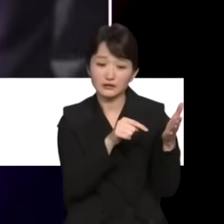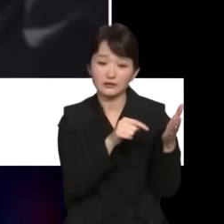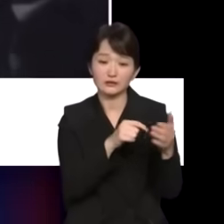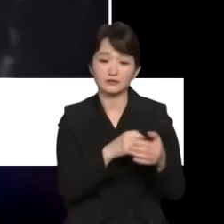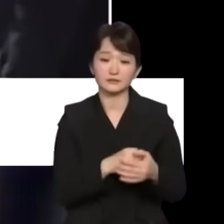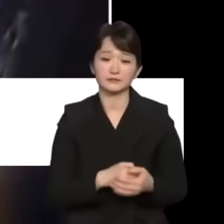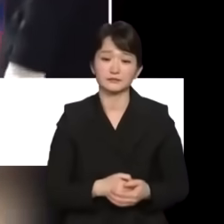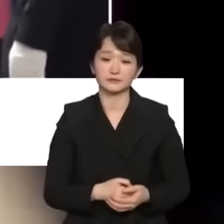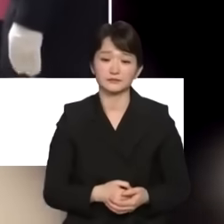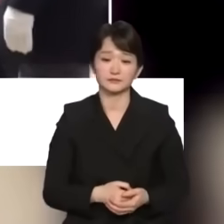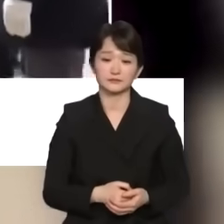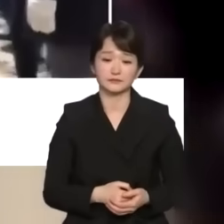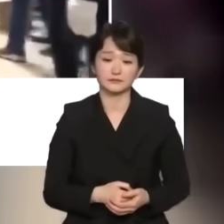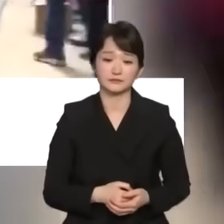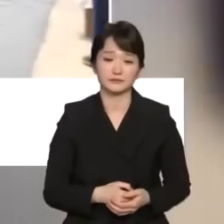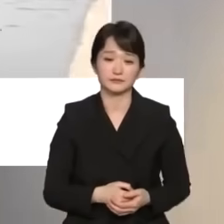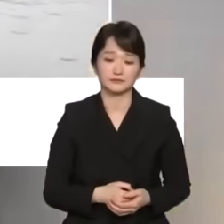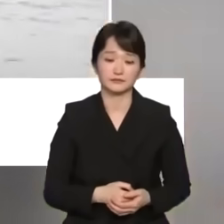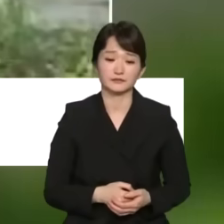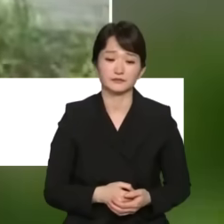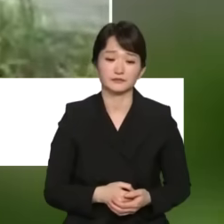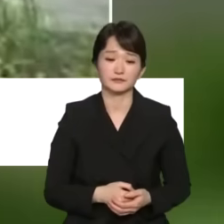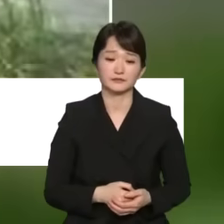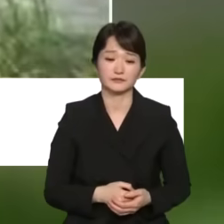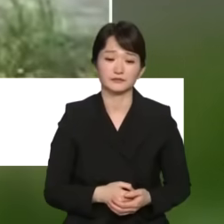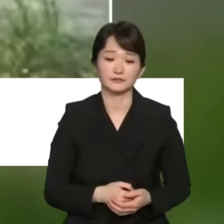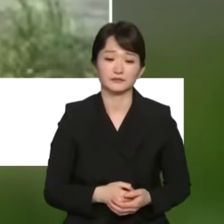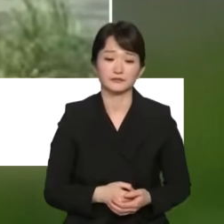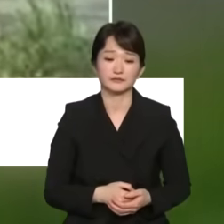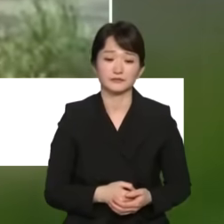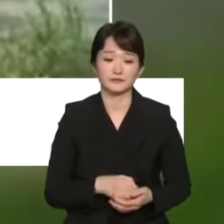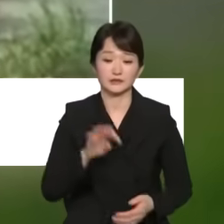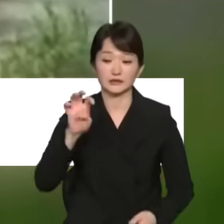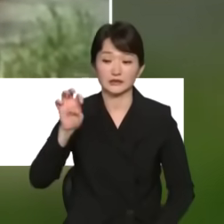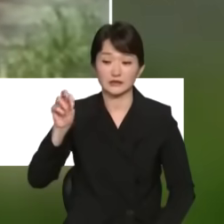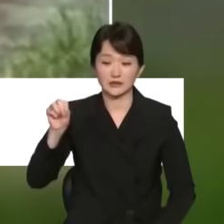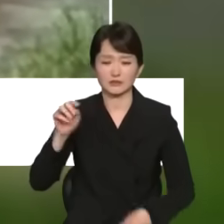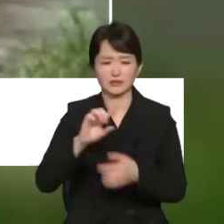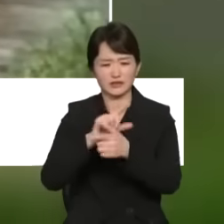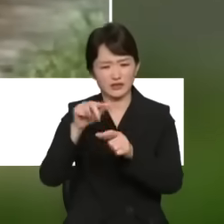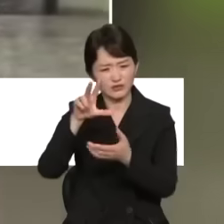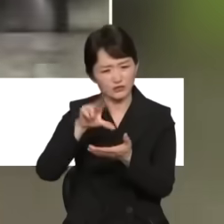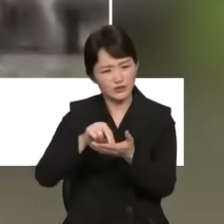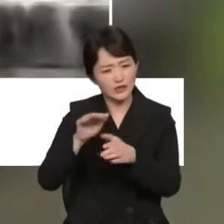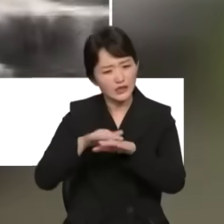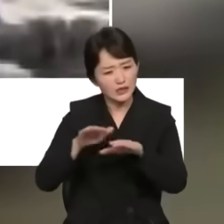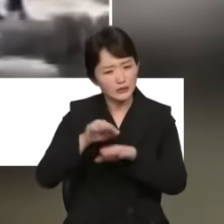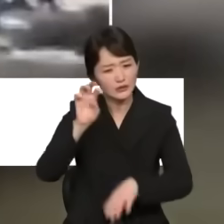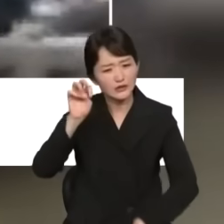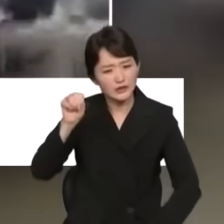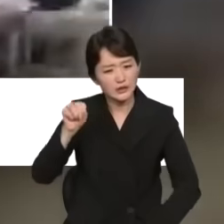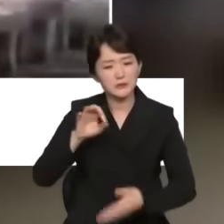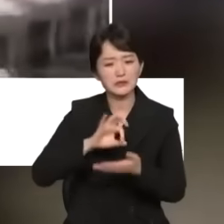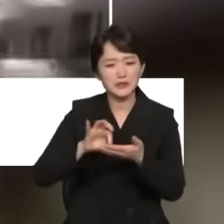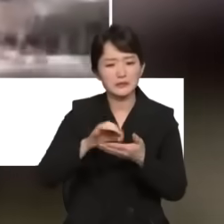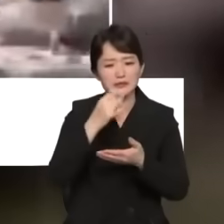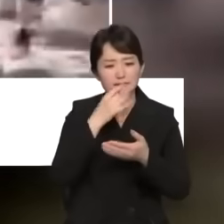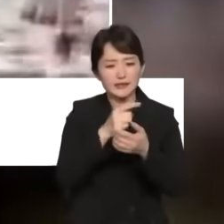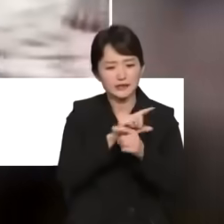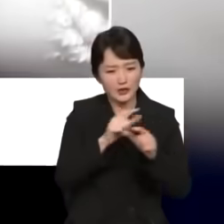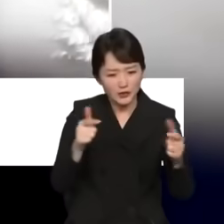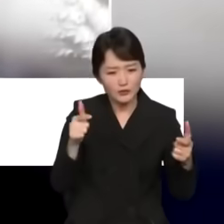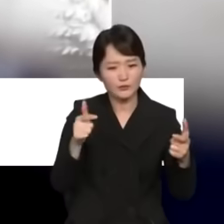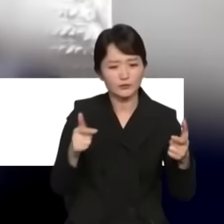うことよりもそのベストセラーになった本に書いてある EM はあらゆる問題を解決して農業に使え